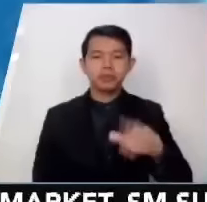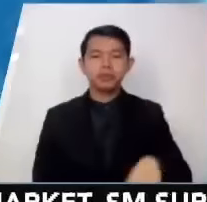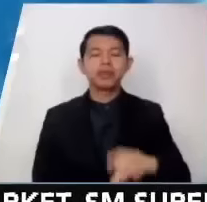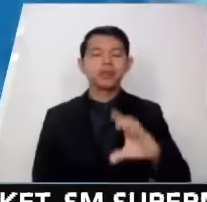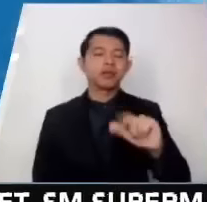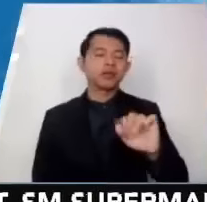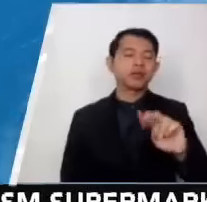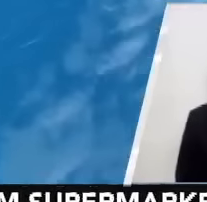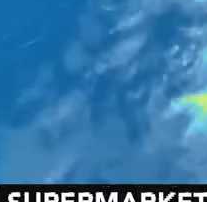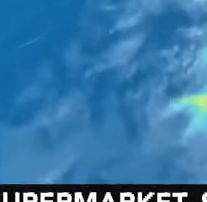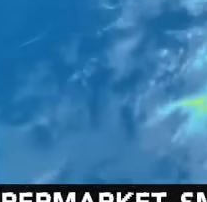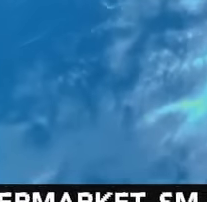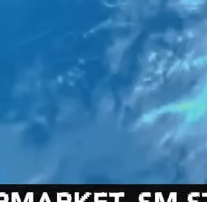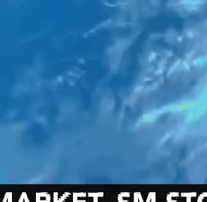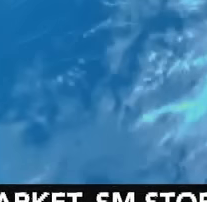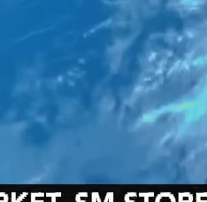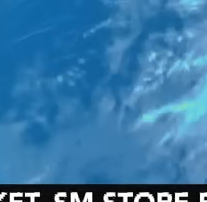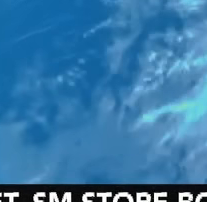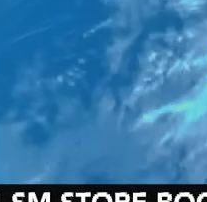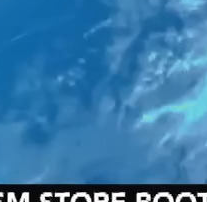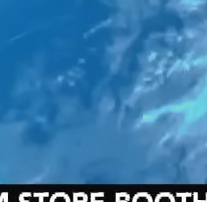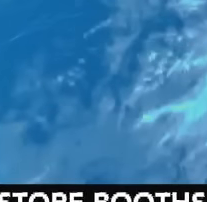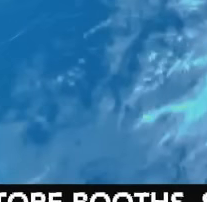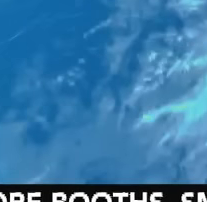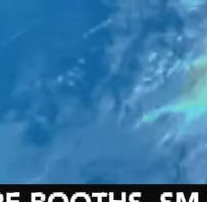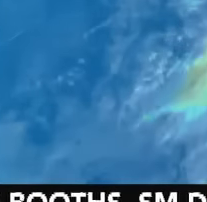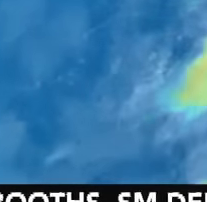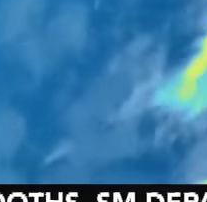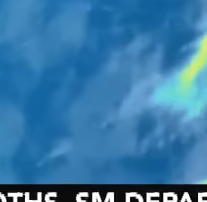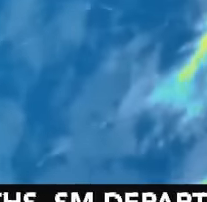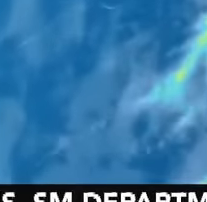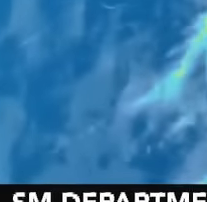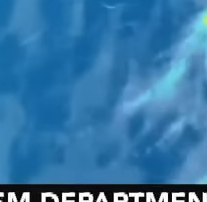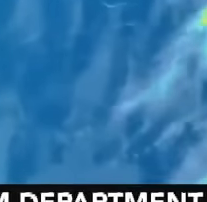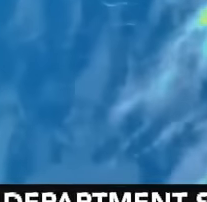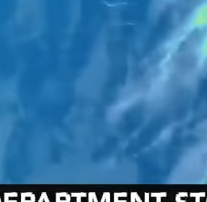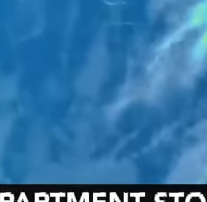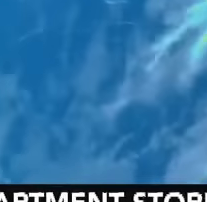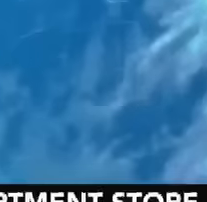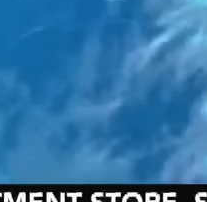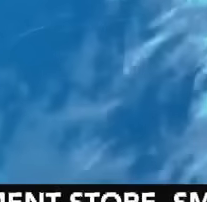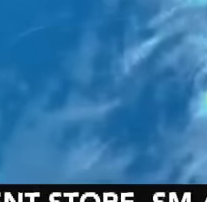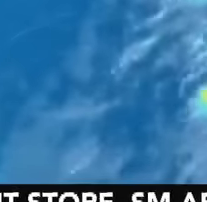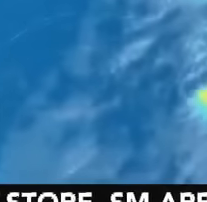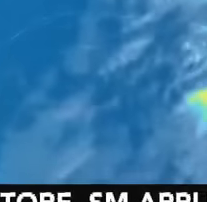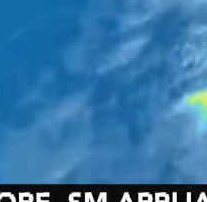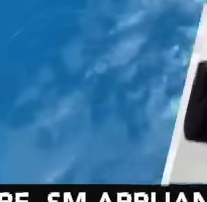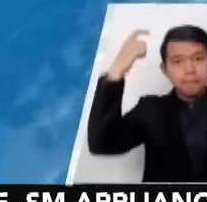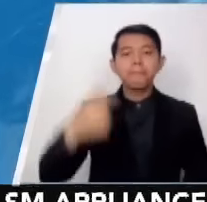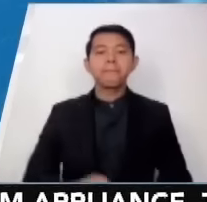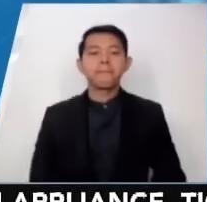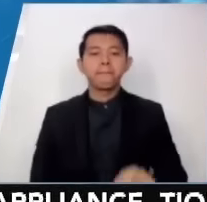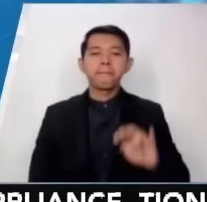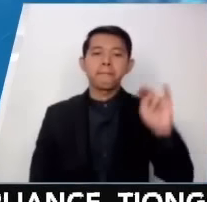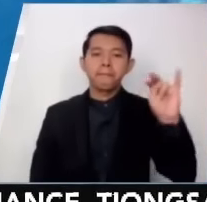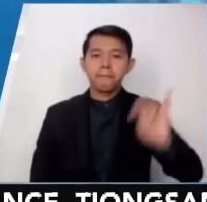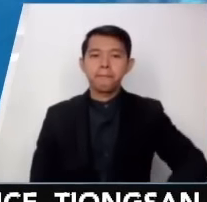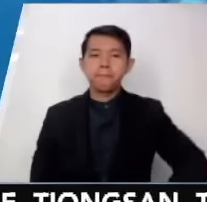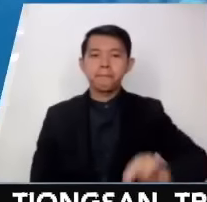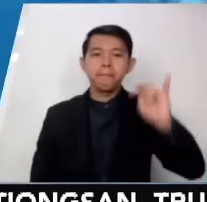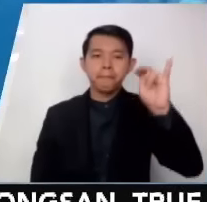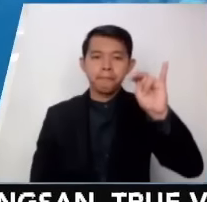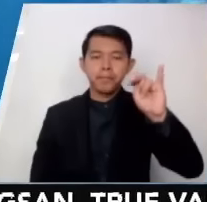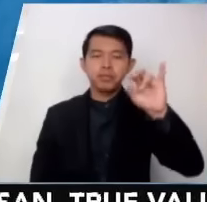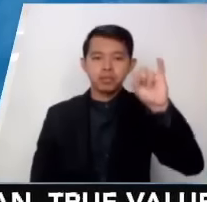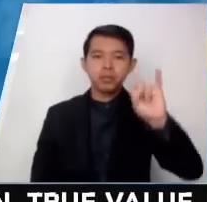Metro Manila, Batanes, Ilocos Provinces, eastern portion ng Pangasinan, buong Abra, mga nalalabing